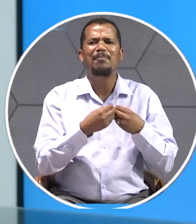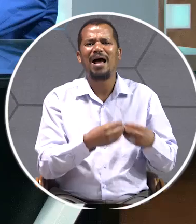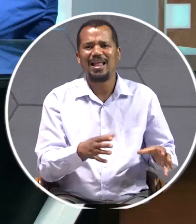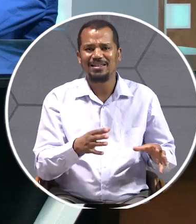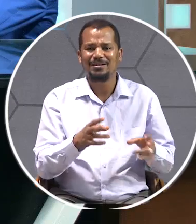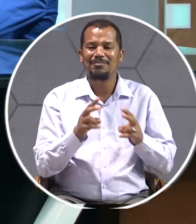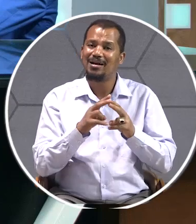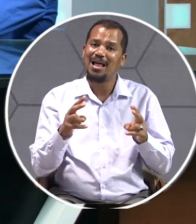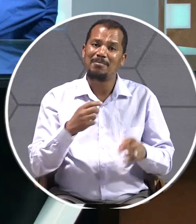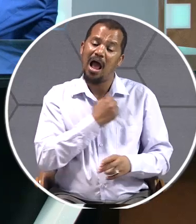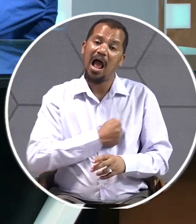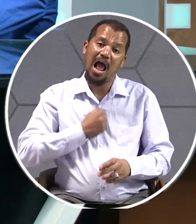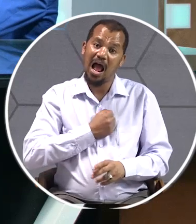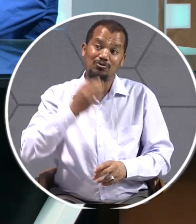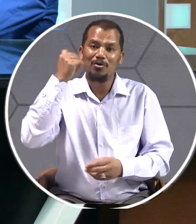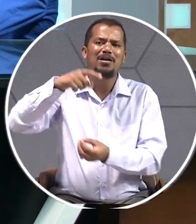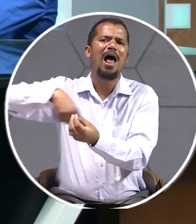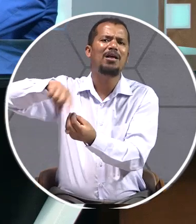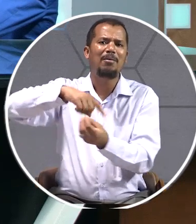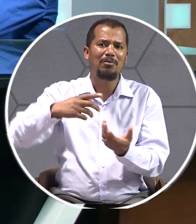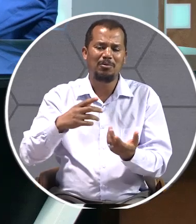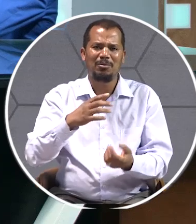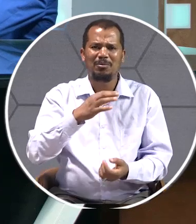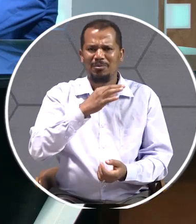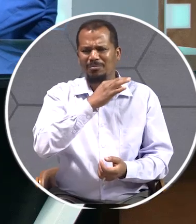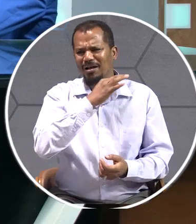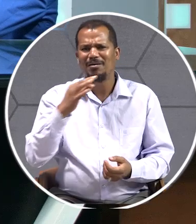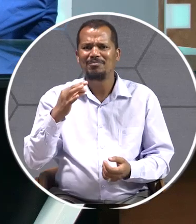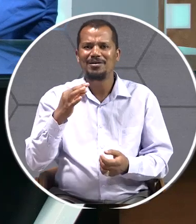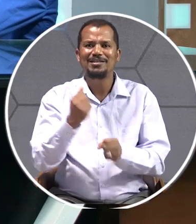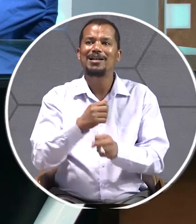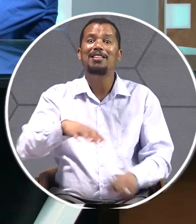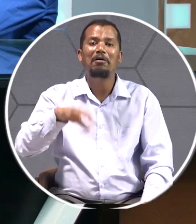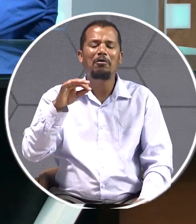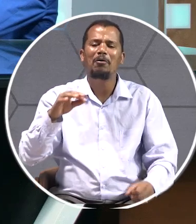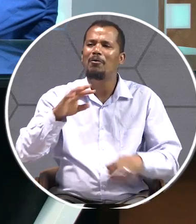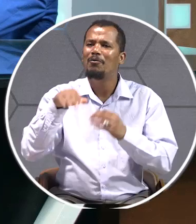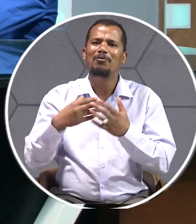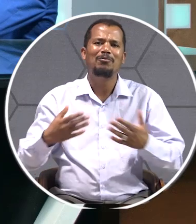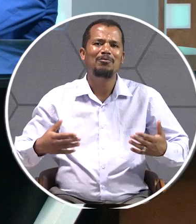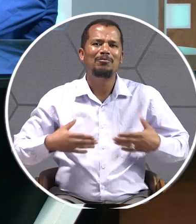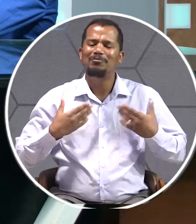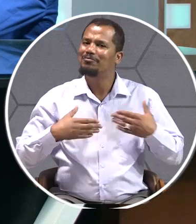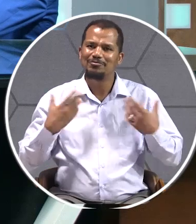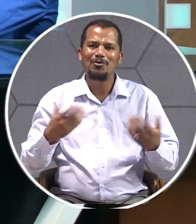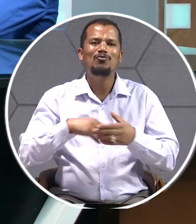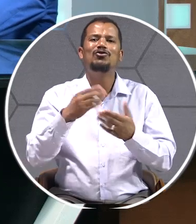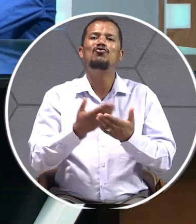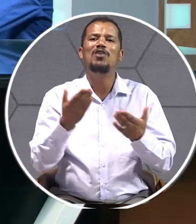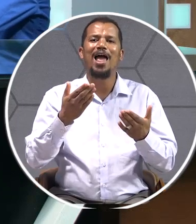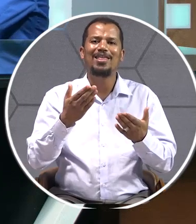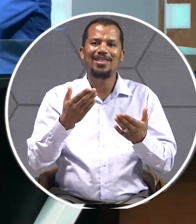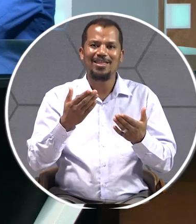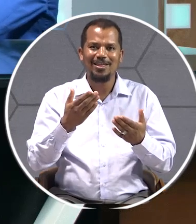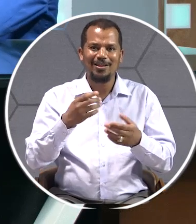በጣም አዝኖ ነበር ሰፈሩና በደንብ ነው የተነገረው ስራ ተገኘ ተባለ ውጭ ጉዳይ ሊቀጠር ነው ደሞ ትልቅ ቦታ ነው